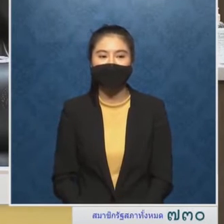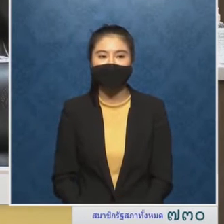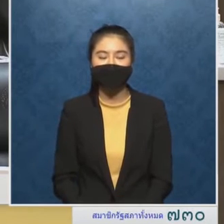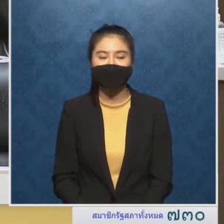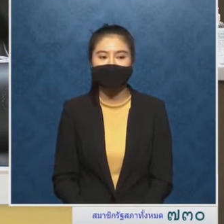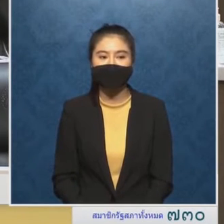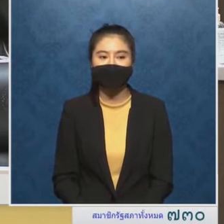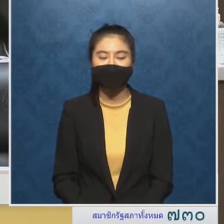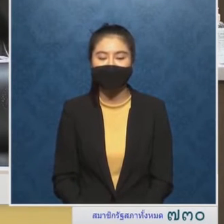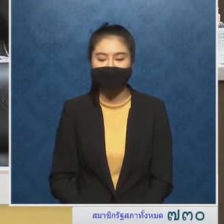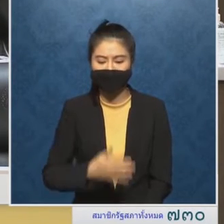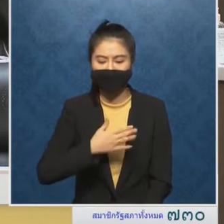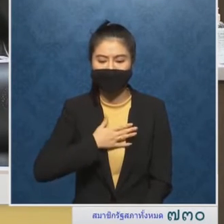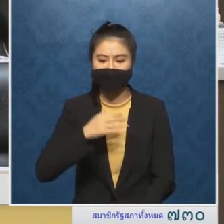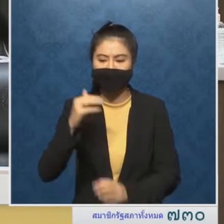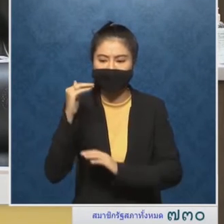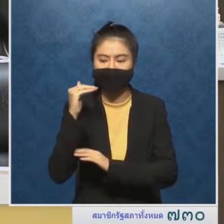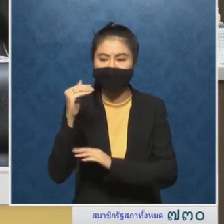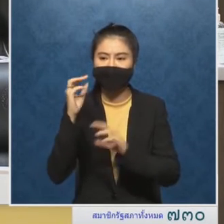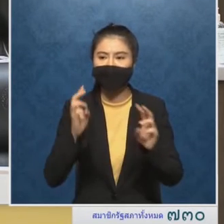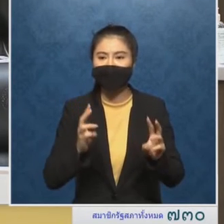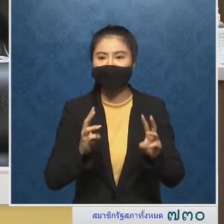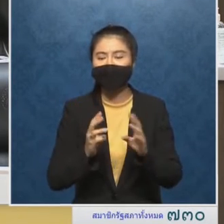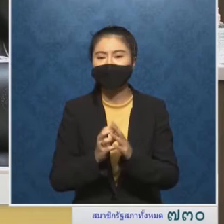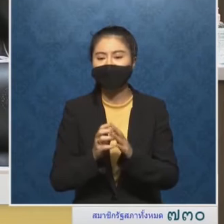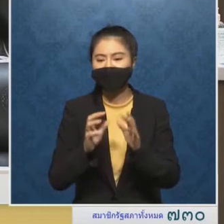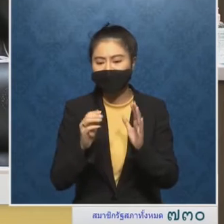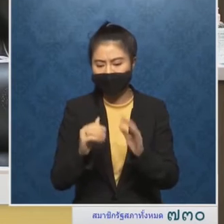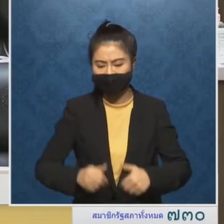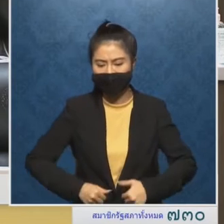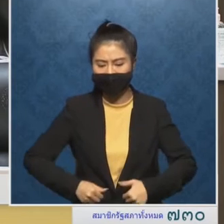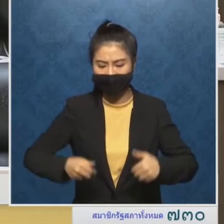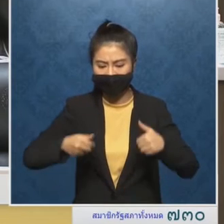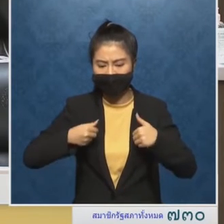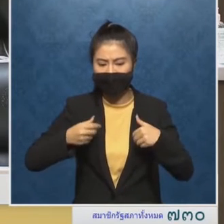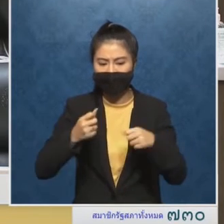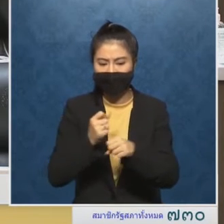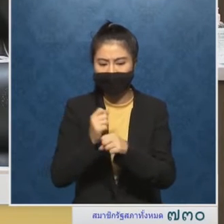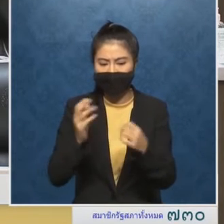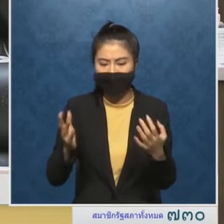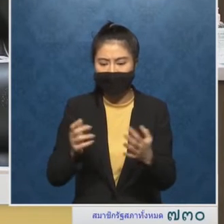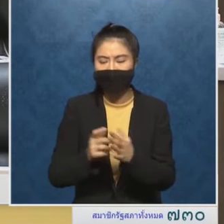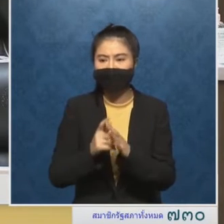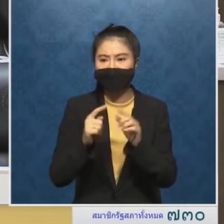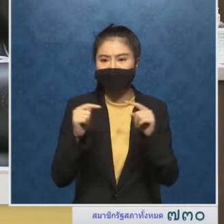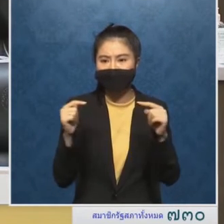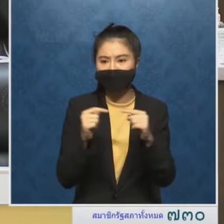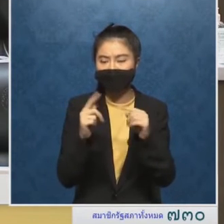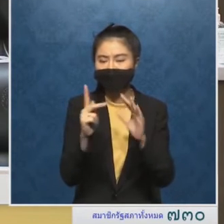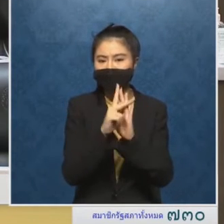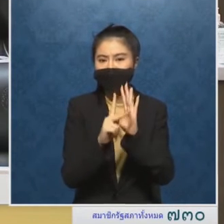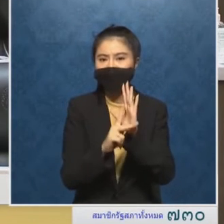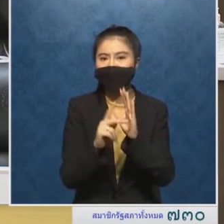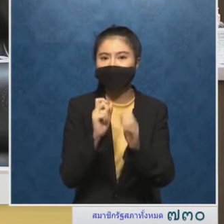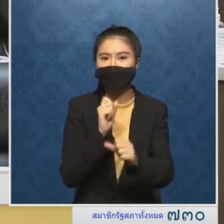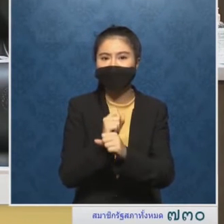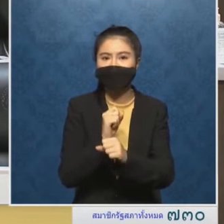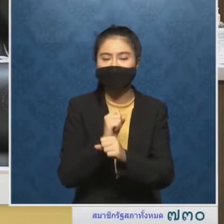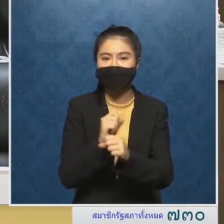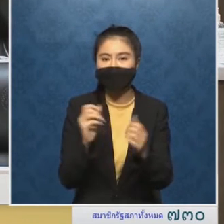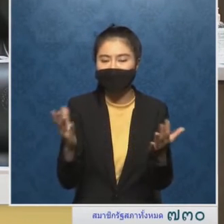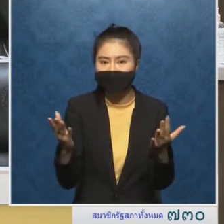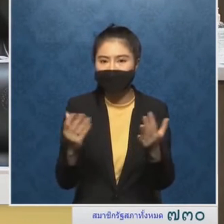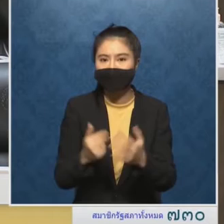จะสามารถไปกำหนดกฎเกณฑวิธี ชีวตส่วตัวของบคคลผ่านลไปในกฎหมาย ได้ถเพีงนนเชลหครั